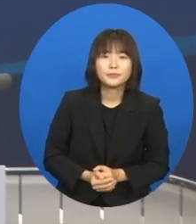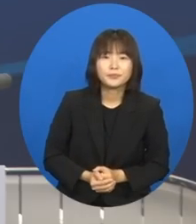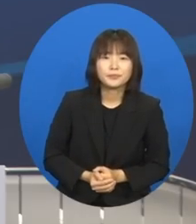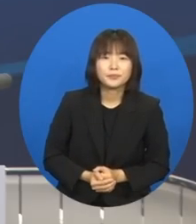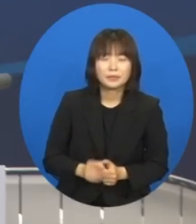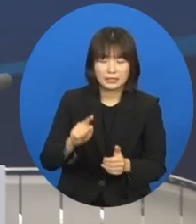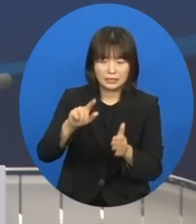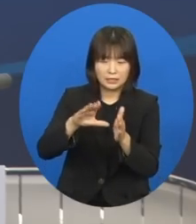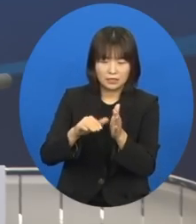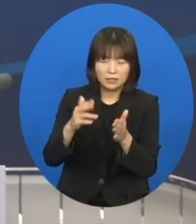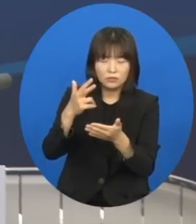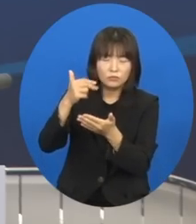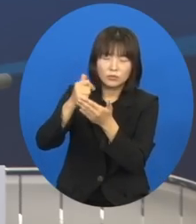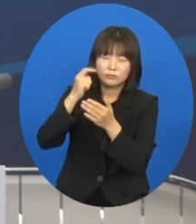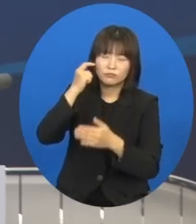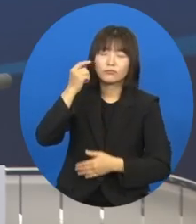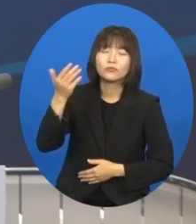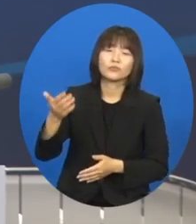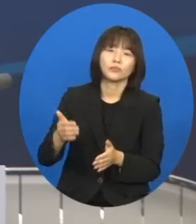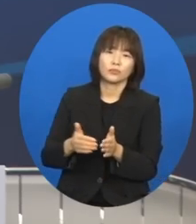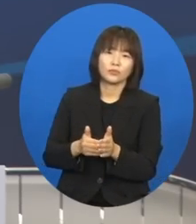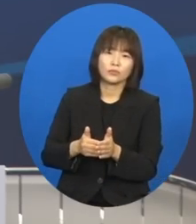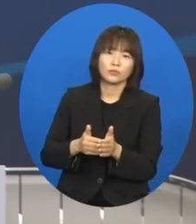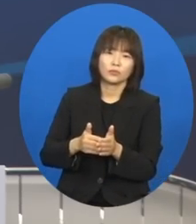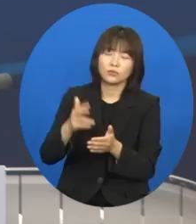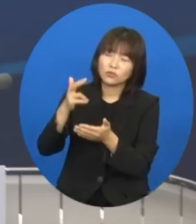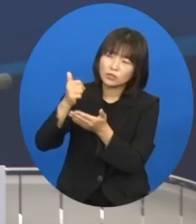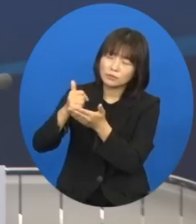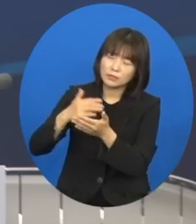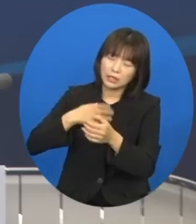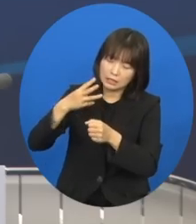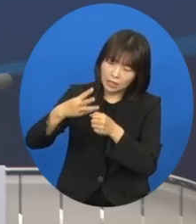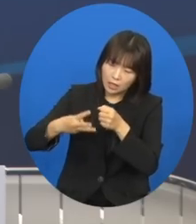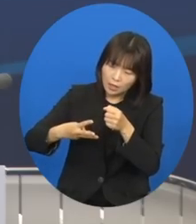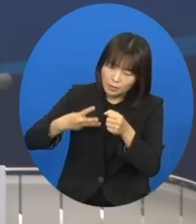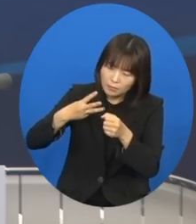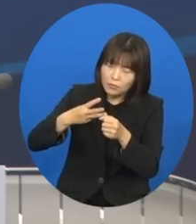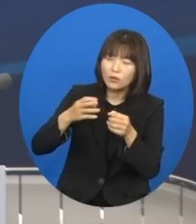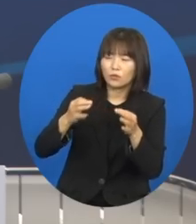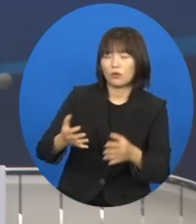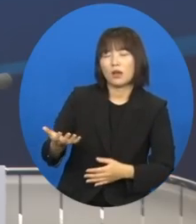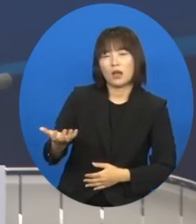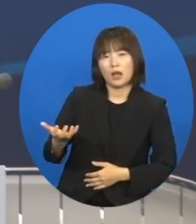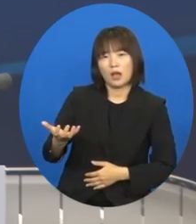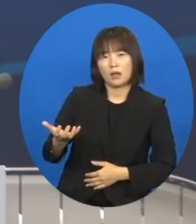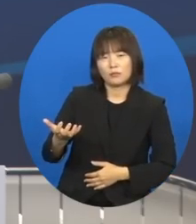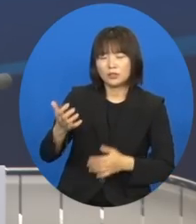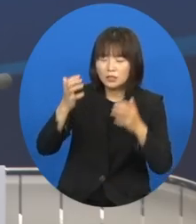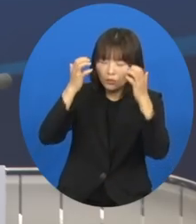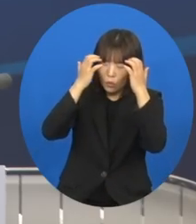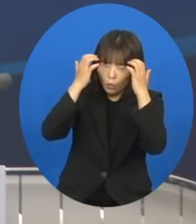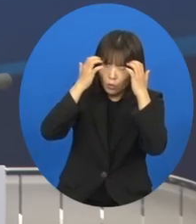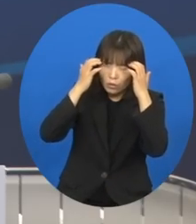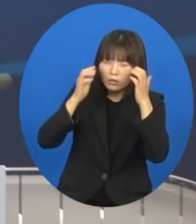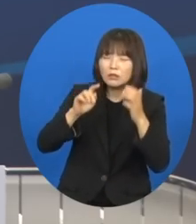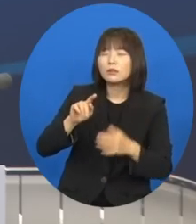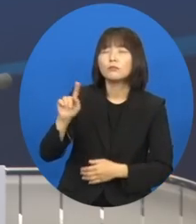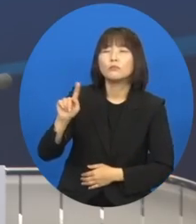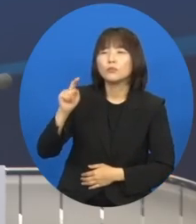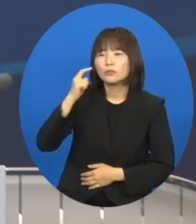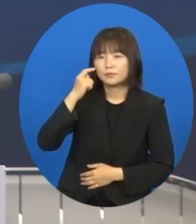그때 주님께 물었습니다. 주님, 제가 3년 동안 아팠던 이 고통, 이건